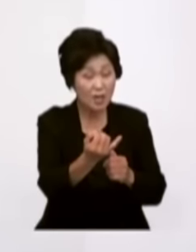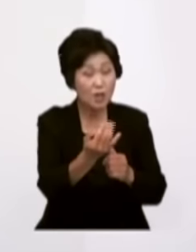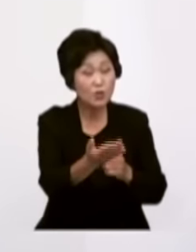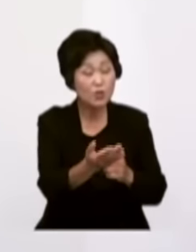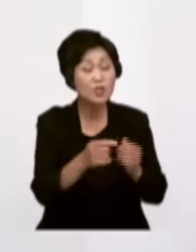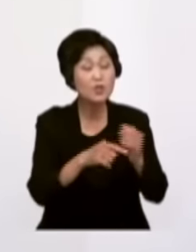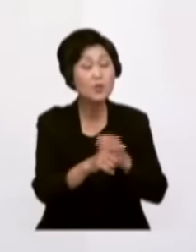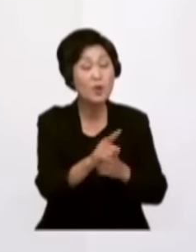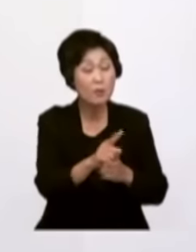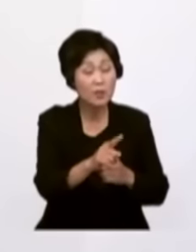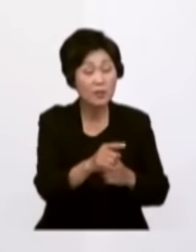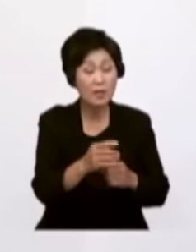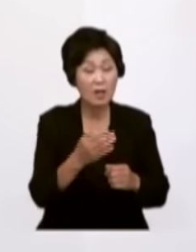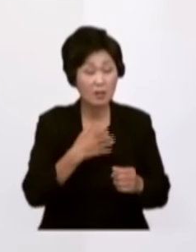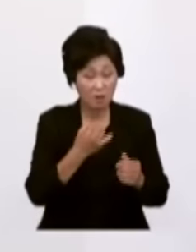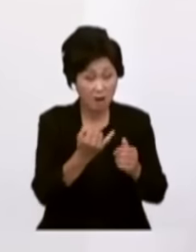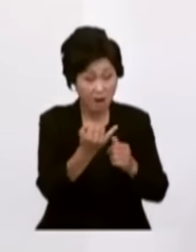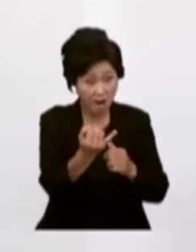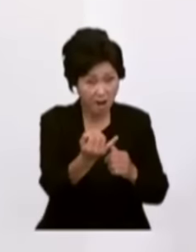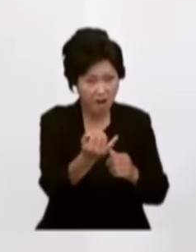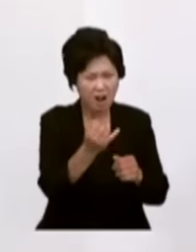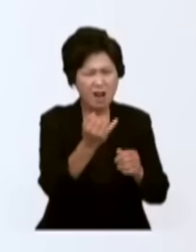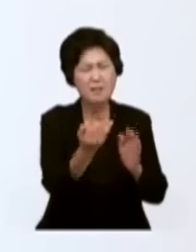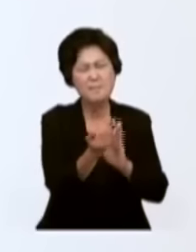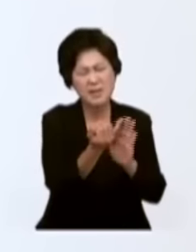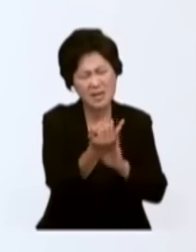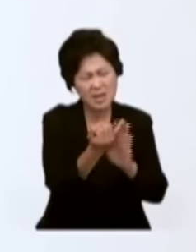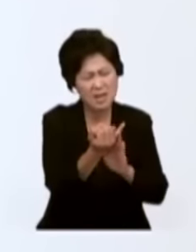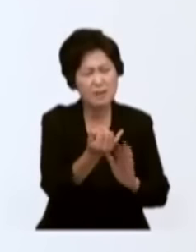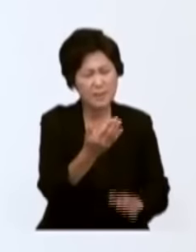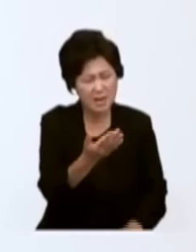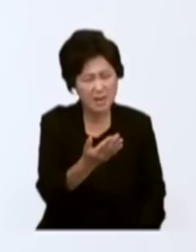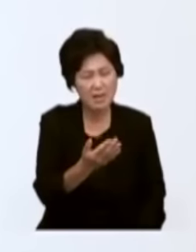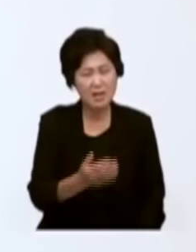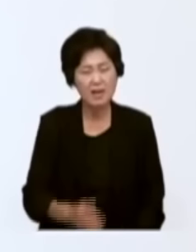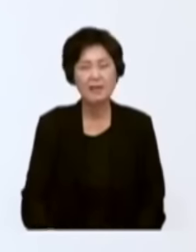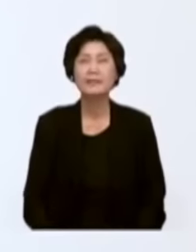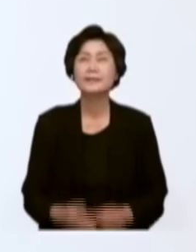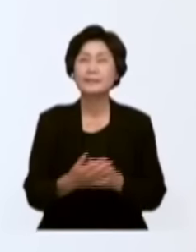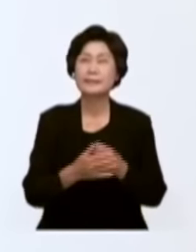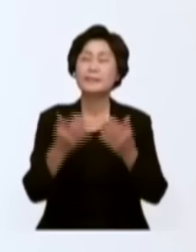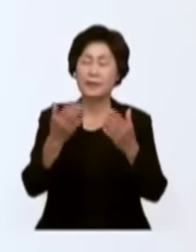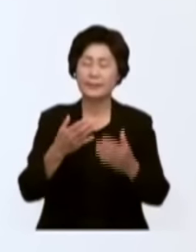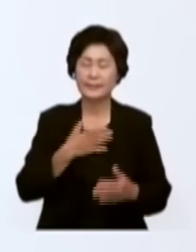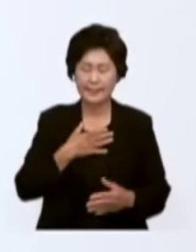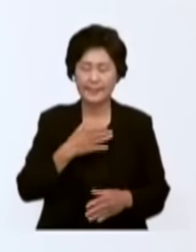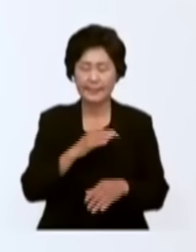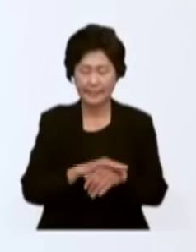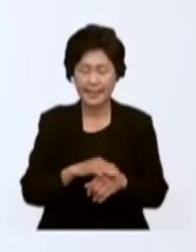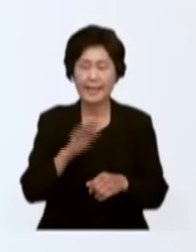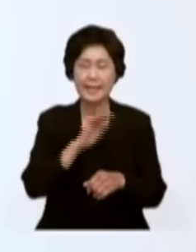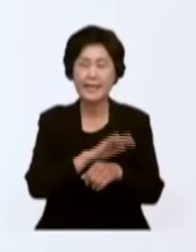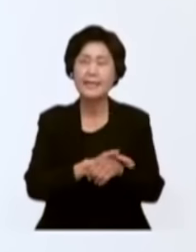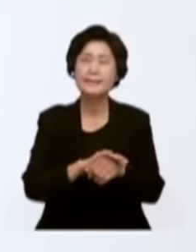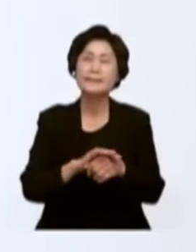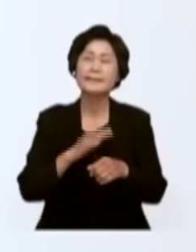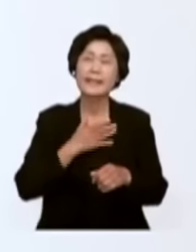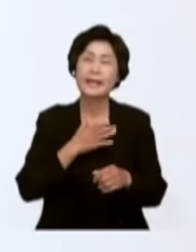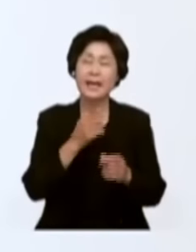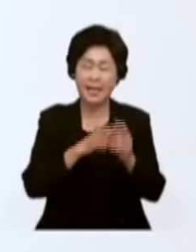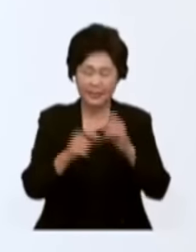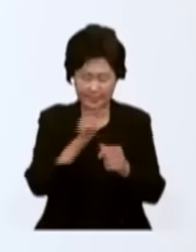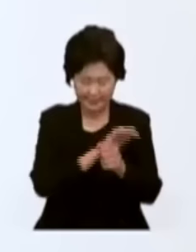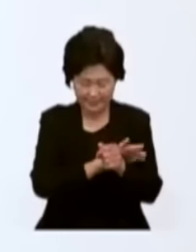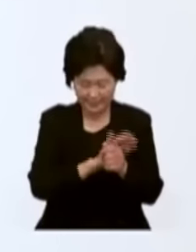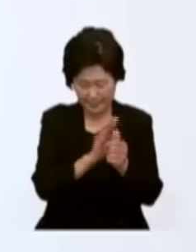네가 아내한테 잘하면 될 거 아니야? 이제 그런 은혜를 받아요. 기도 탁 하고 오면서 그래 내가 잘하자 와 아파트 문을